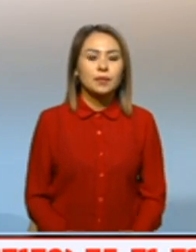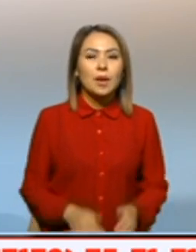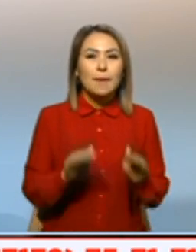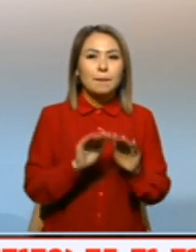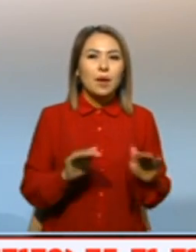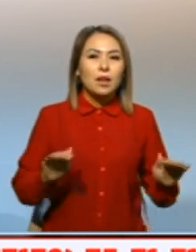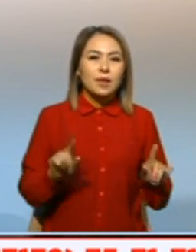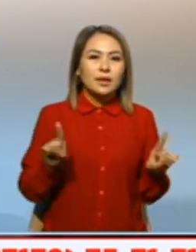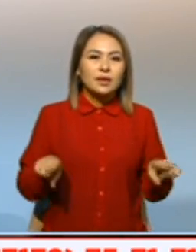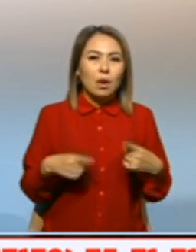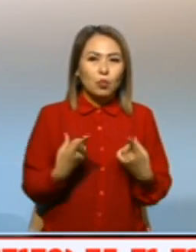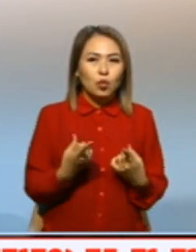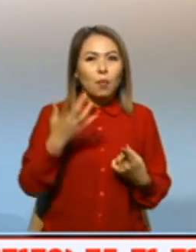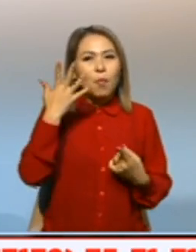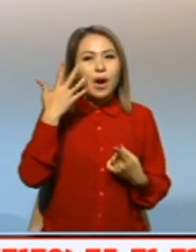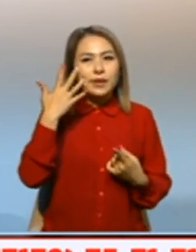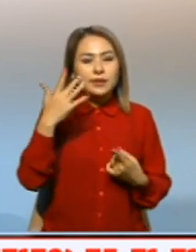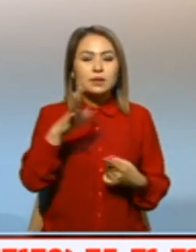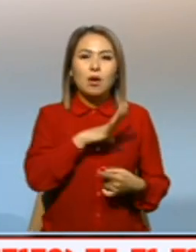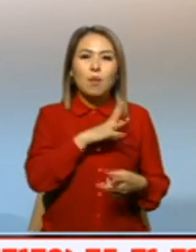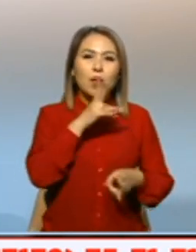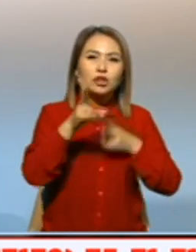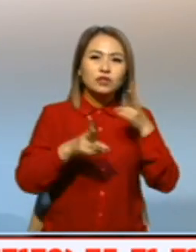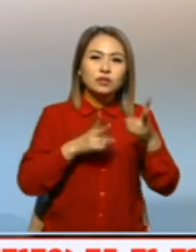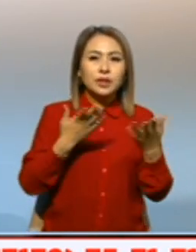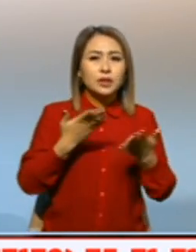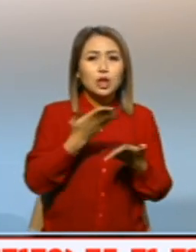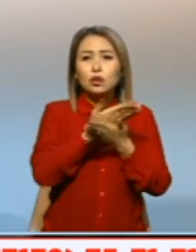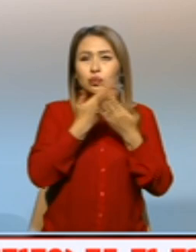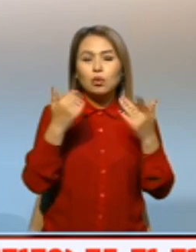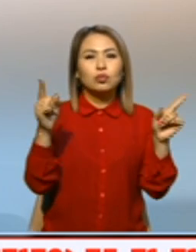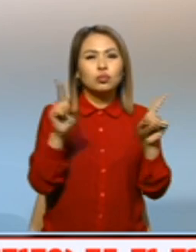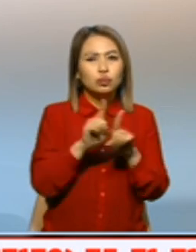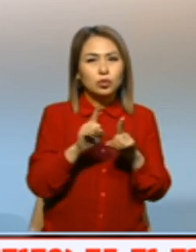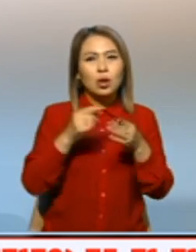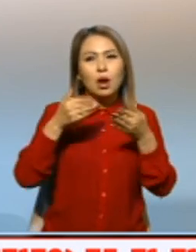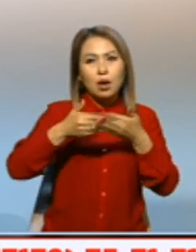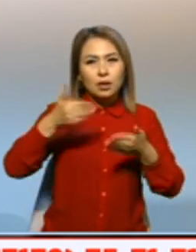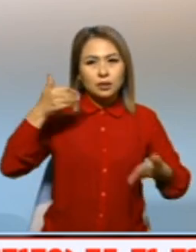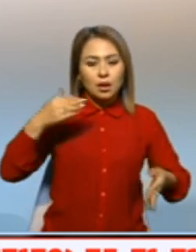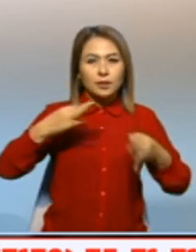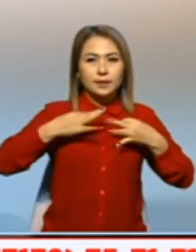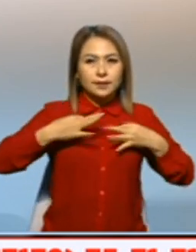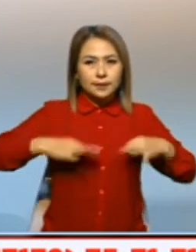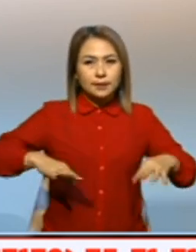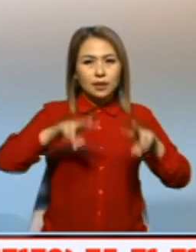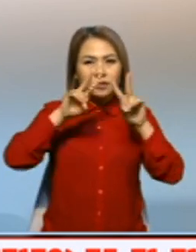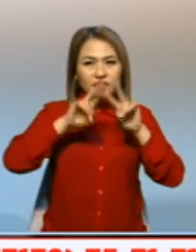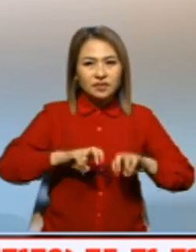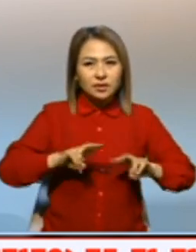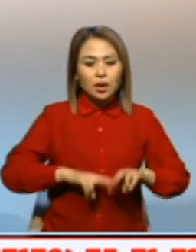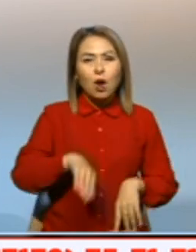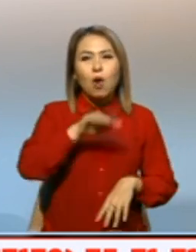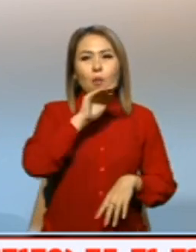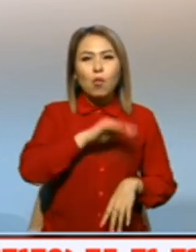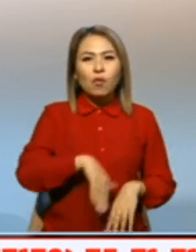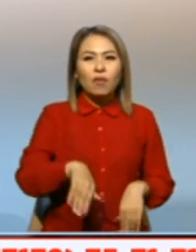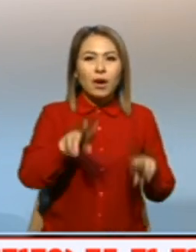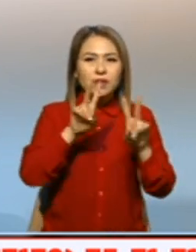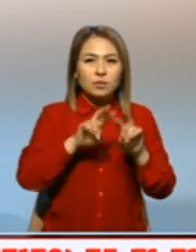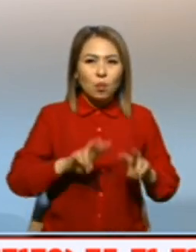Балалардың даму барысында тіпті шағымы болмаған күнде де алдын ала тексерістер, оны профосмотр, скрининг деп